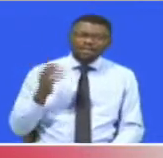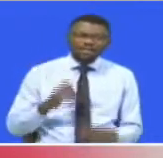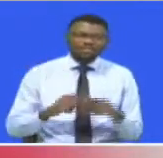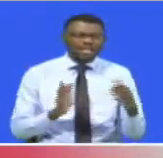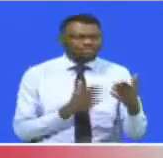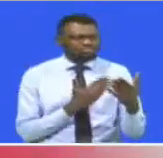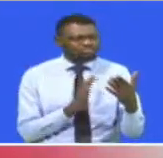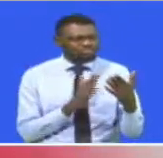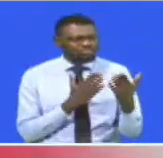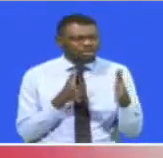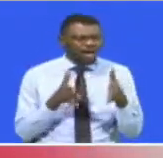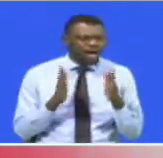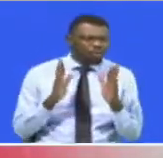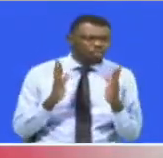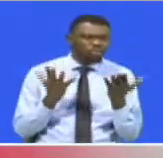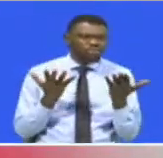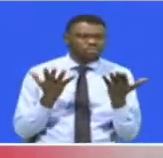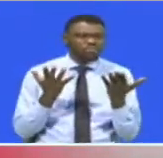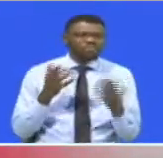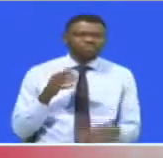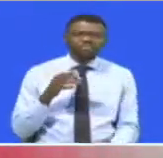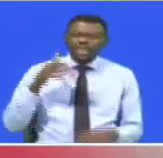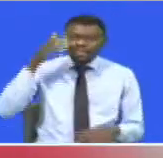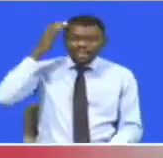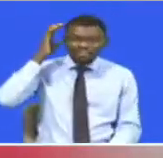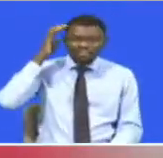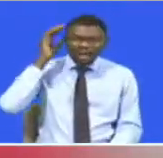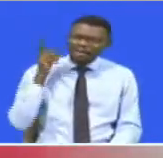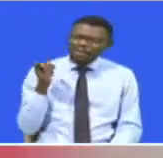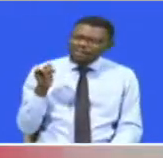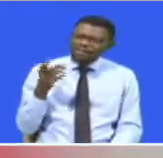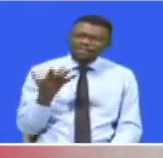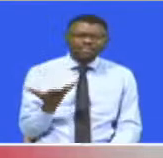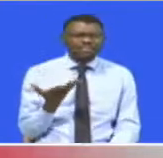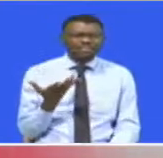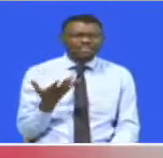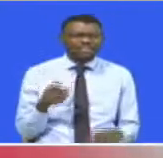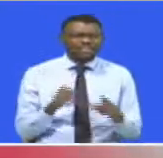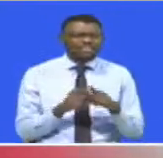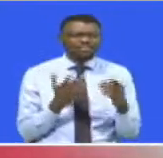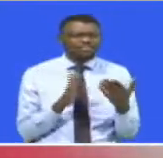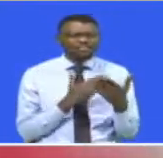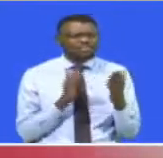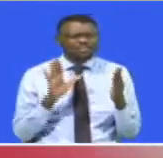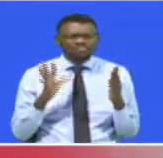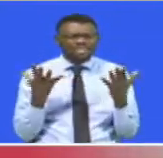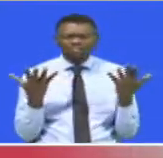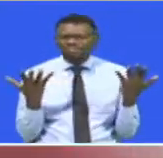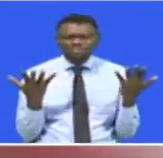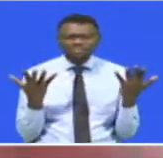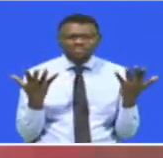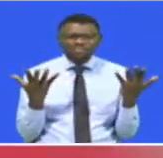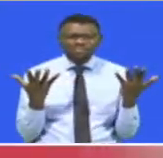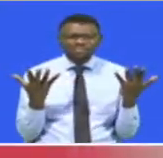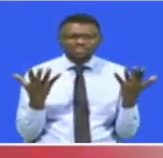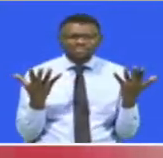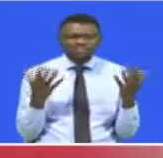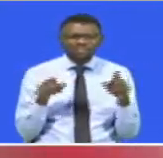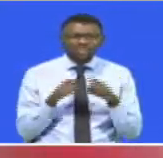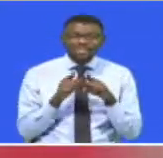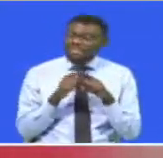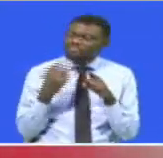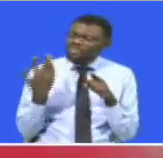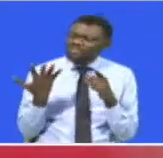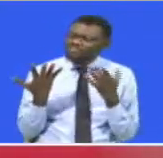kageze ukashindwa wauya. Ndale kwangwa ni kwangwa. Sindikize yakaone mwenyewe. Mgosi mwenyewe ni mputa